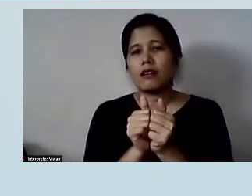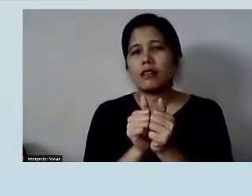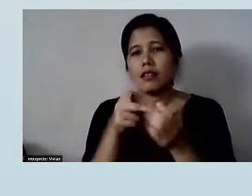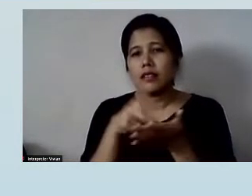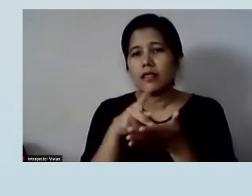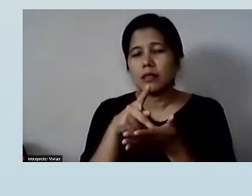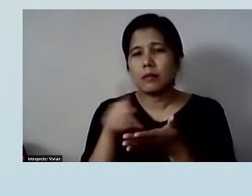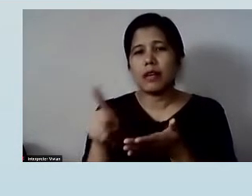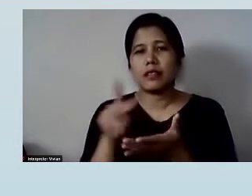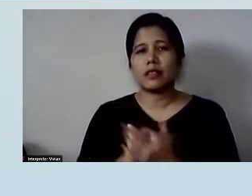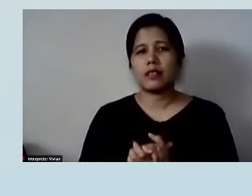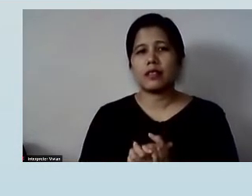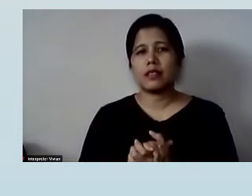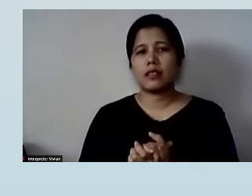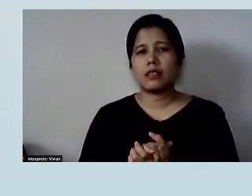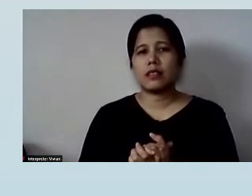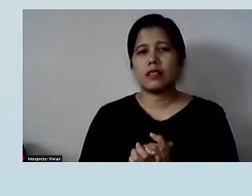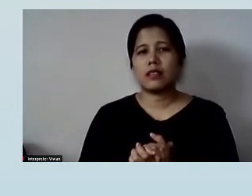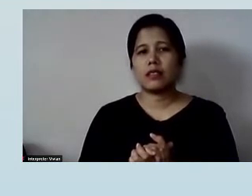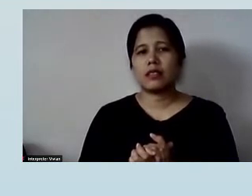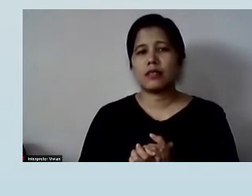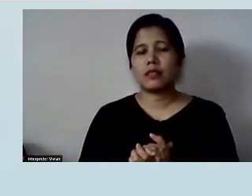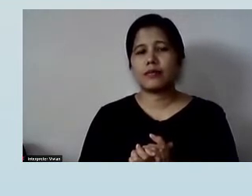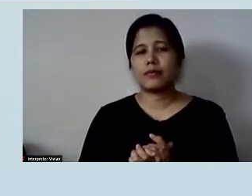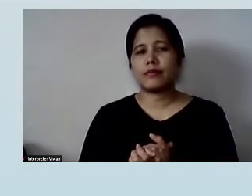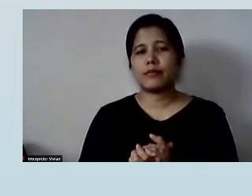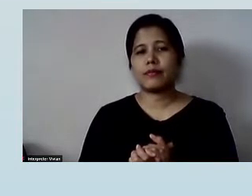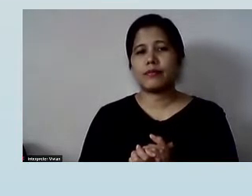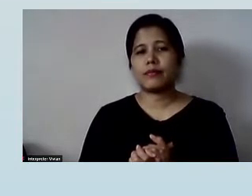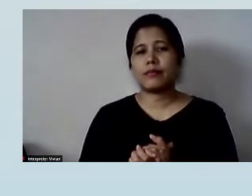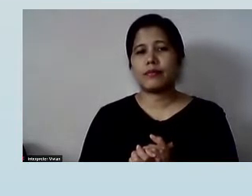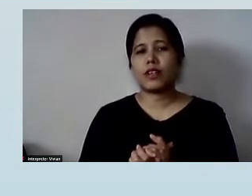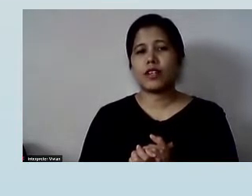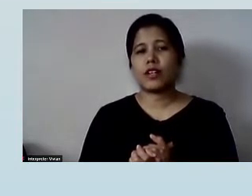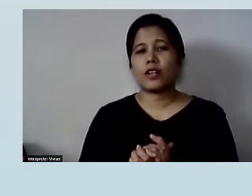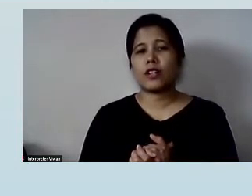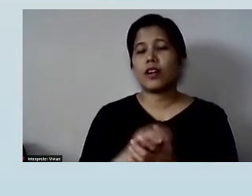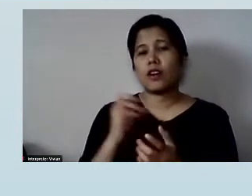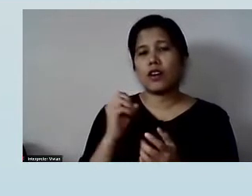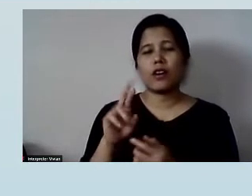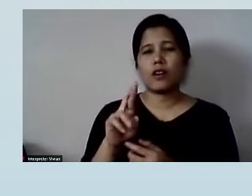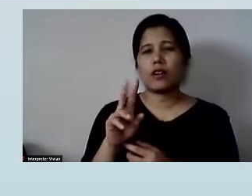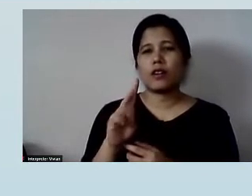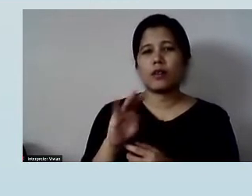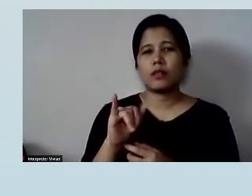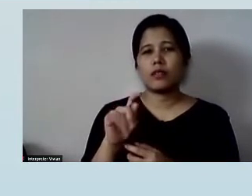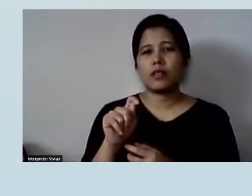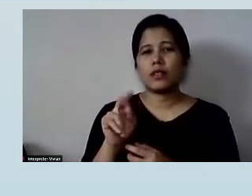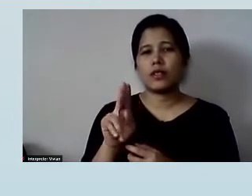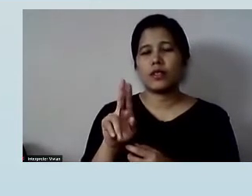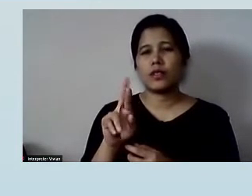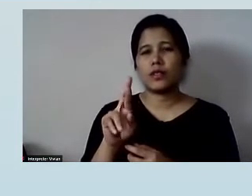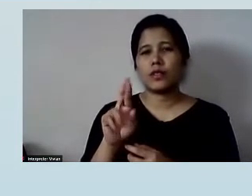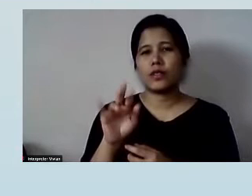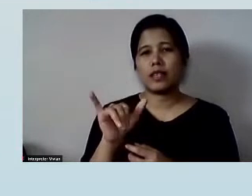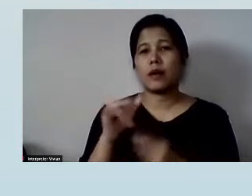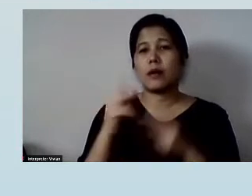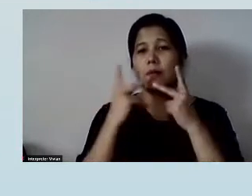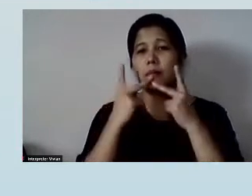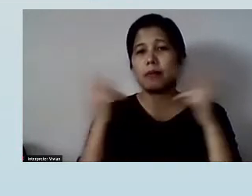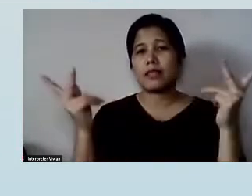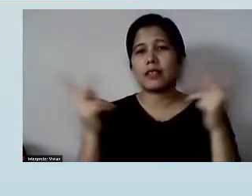mga memorial lots, ano? Including yung obituary publications. So hindi naman natin kadalasan, hindi na